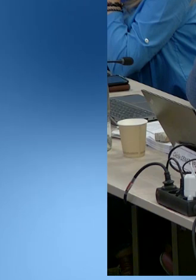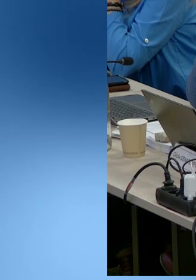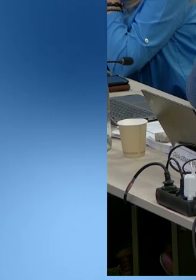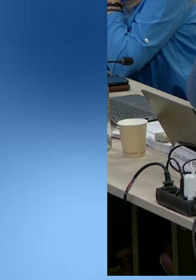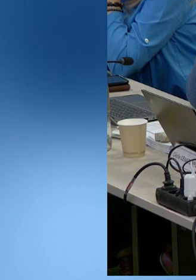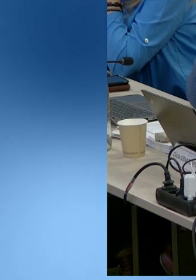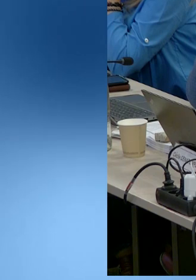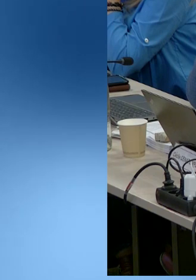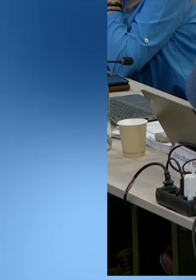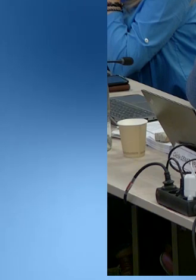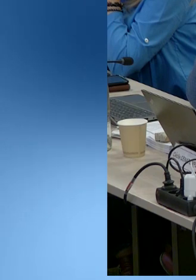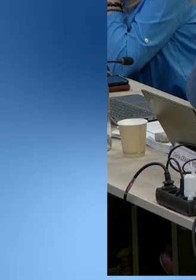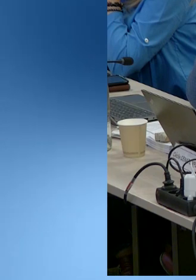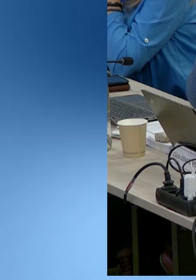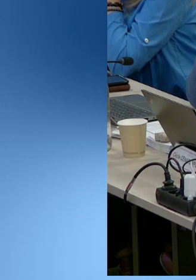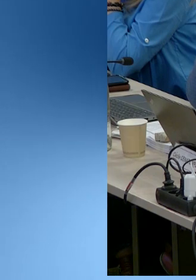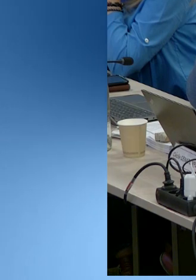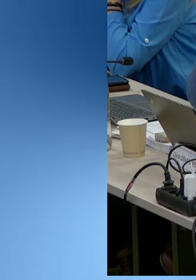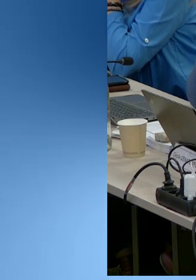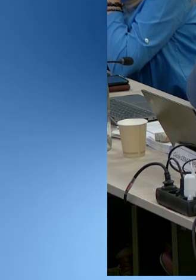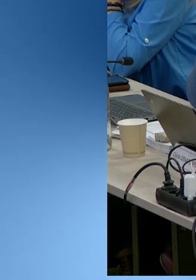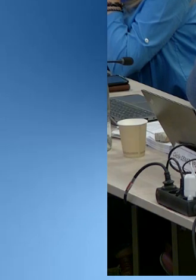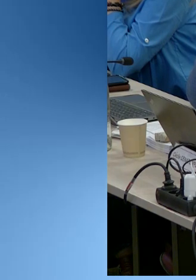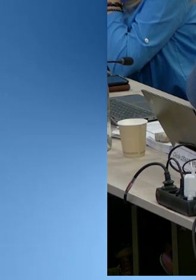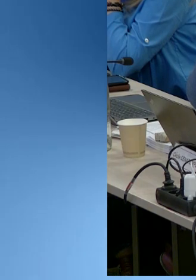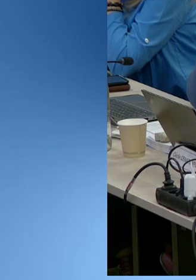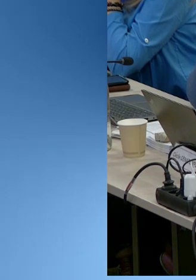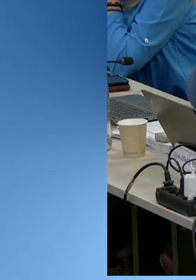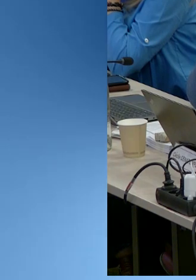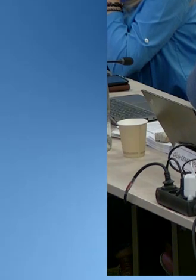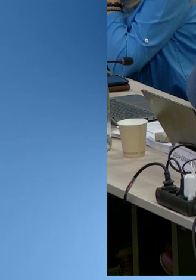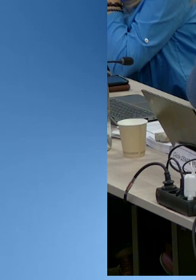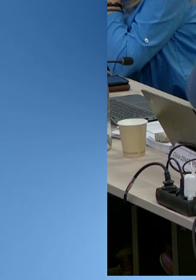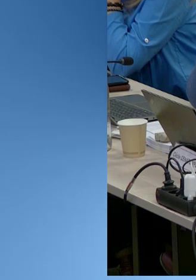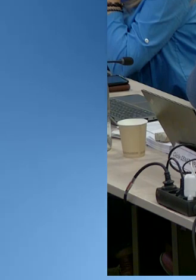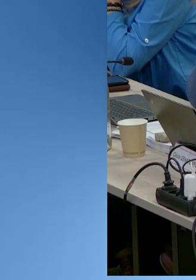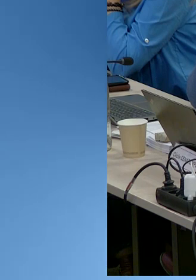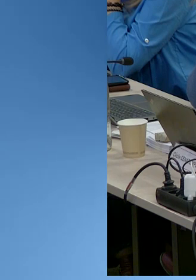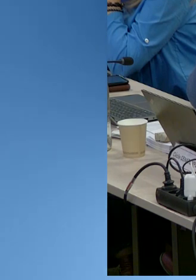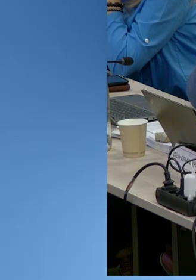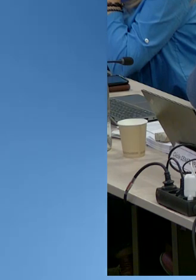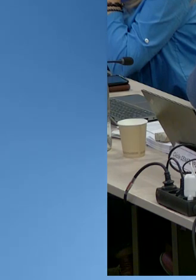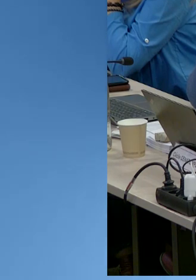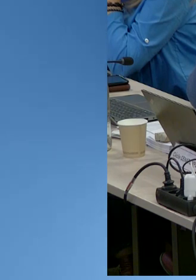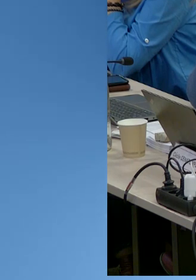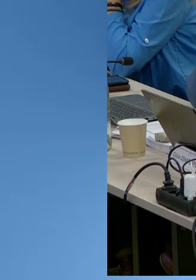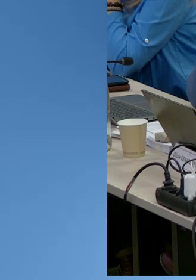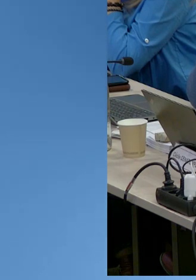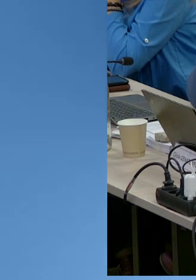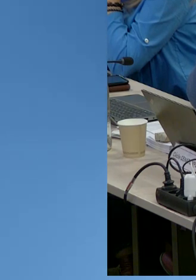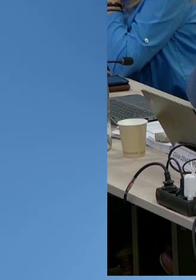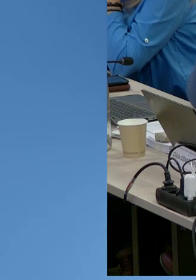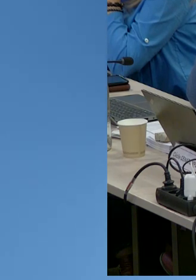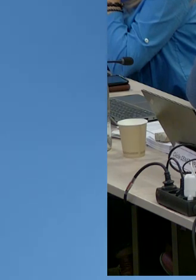concernant la prise de participation et le ventionnement de la CC au local la mission la gouvernance les métiers les réalisations de la SC en